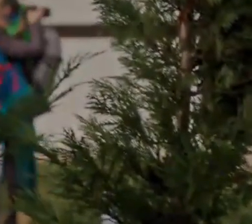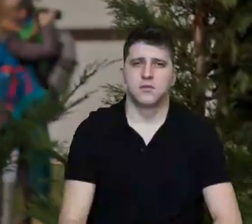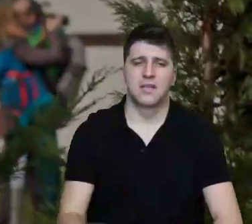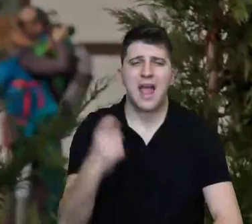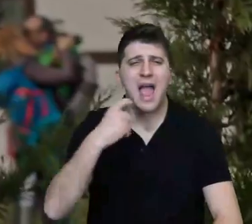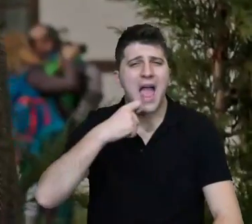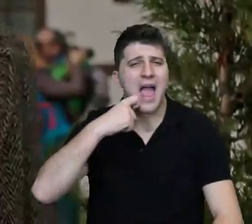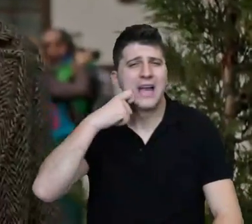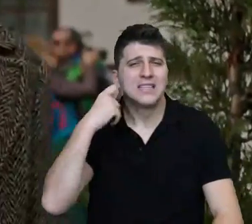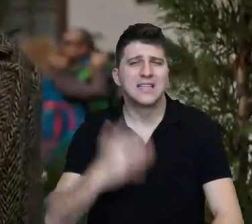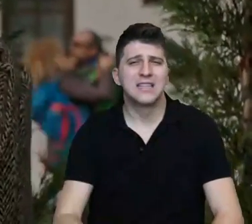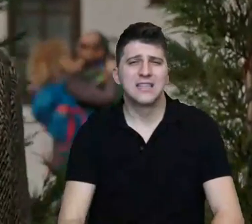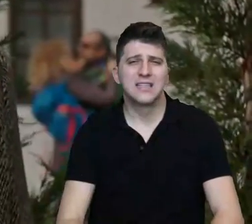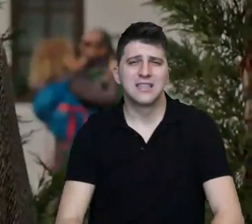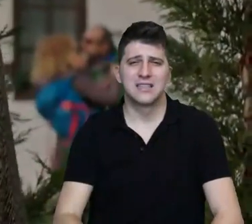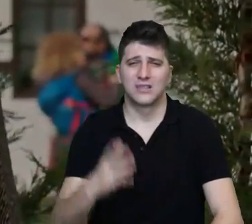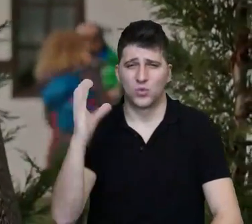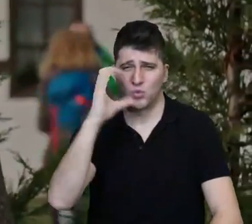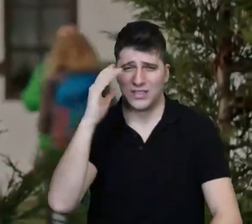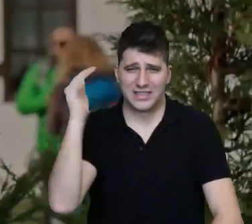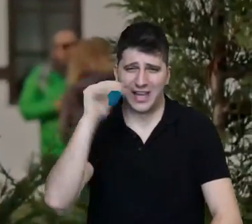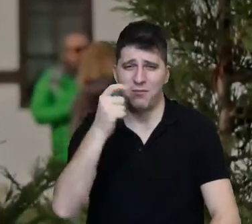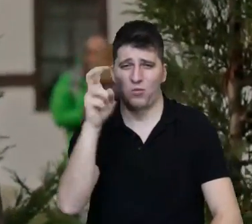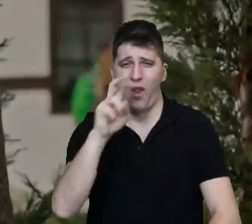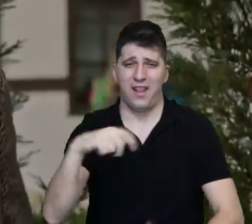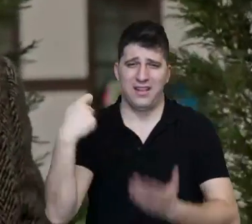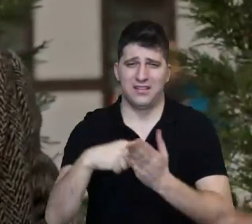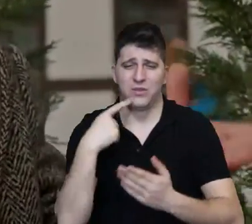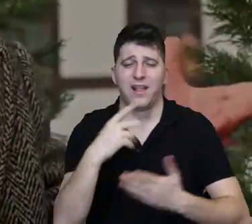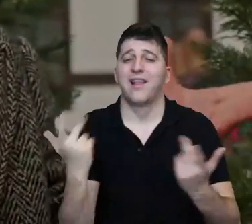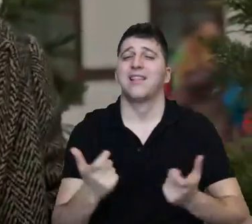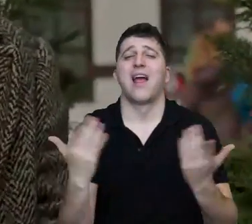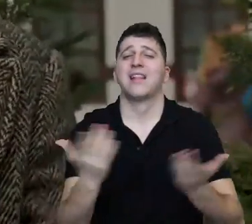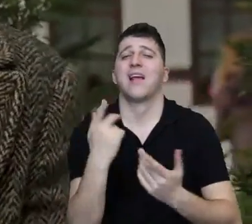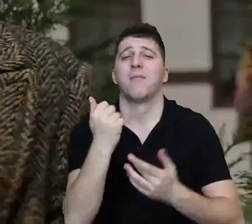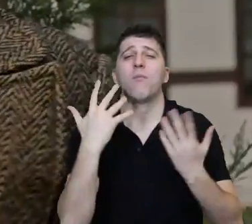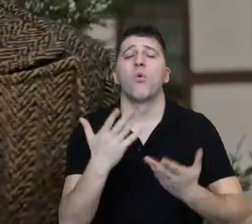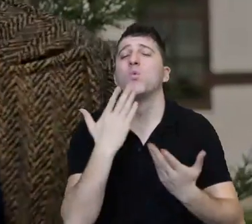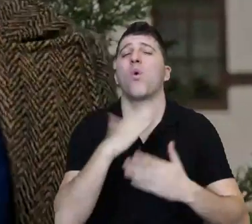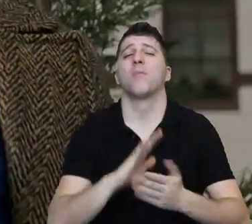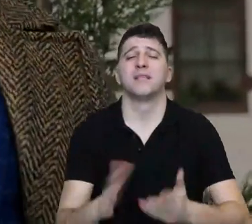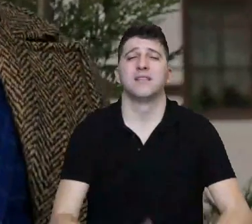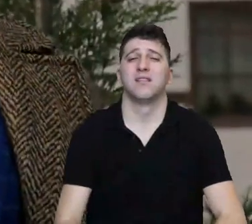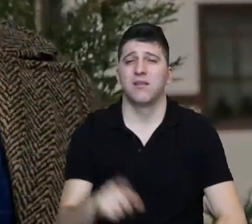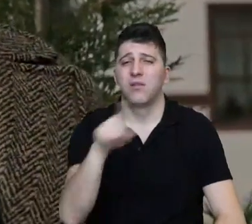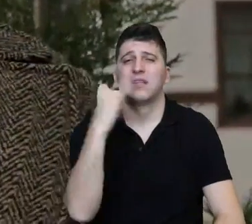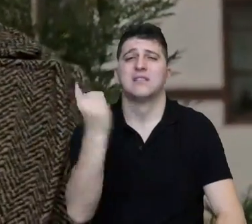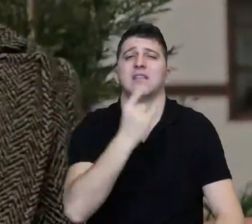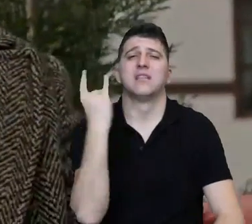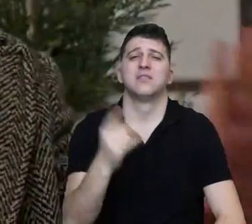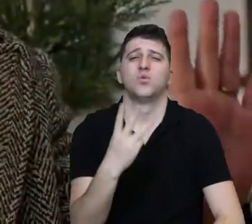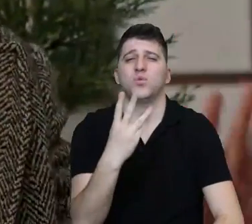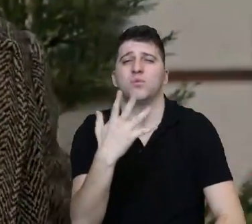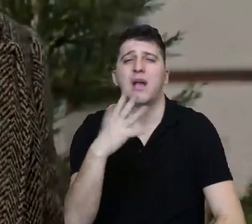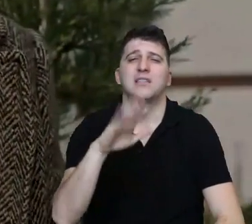Eskiden neymiş? Su gelir iz bırakır, turist gelir döviz bırakırmış. Ya nerede o mangırın bolluğu Allah aşkına ya? Bunlar ancak gelsinler